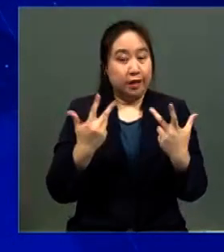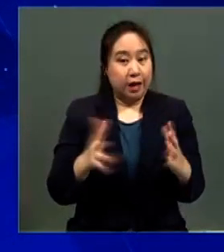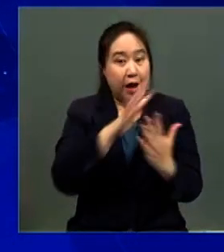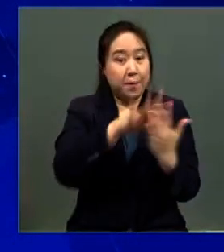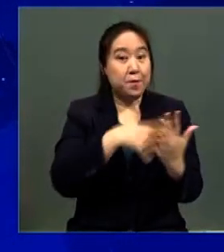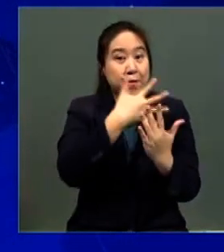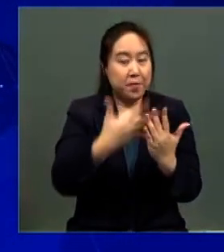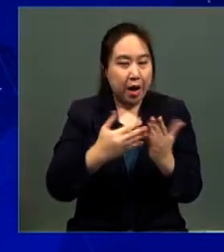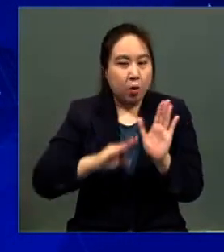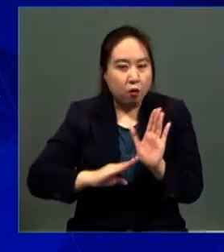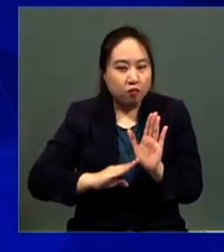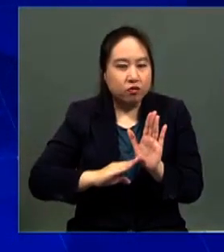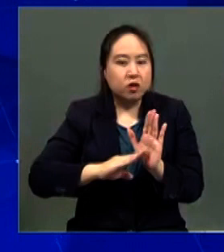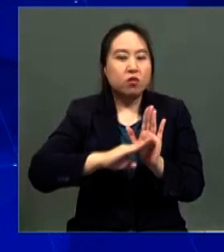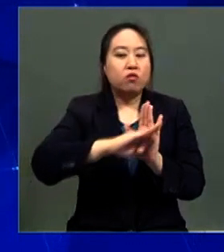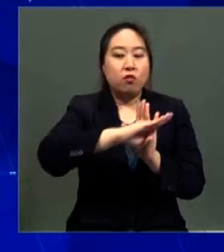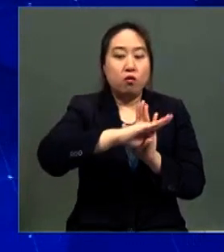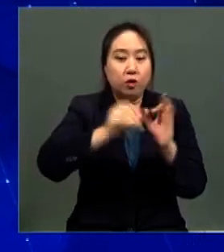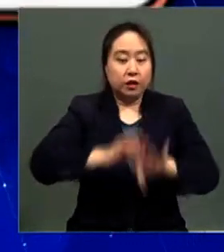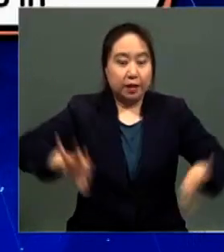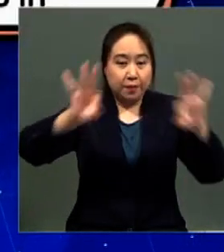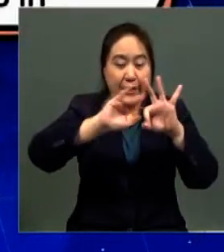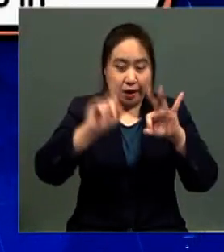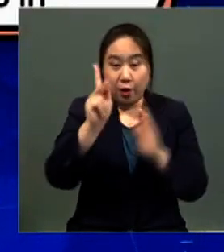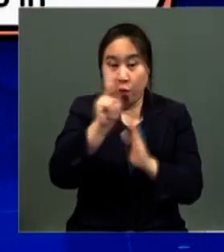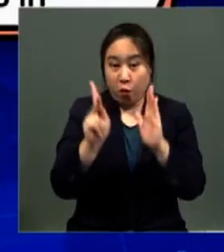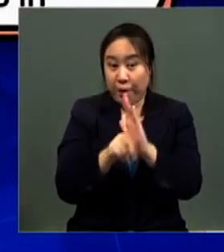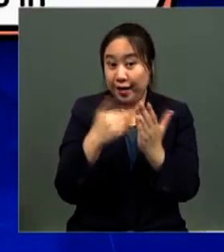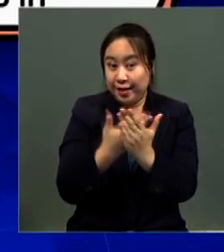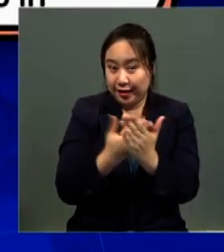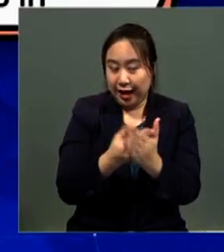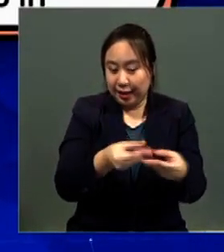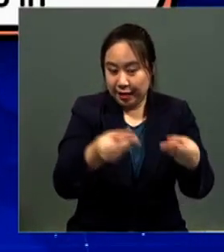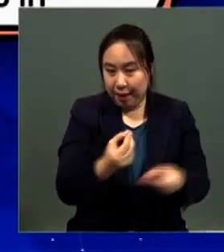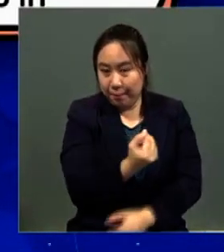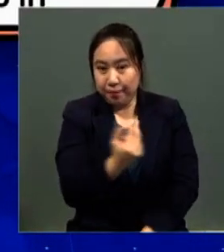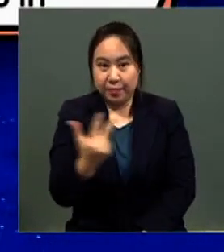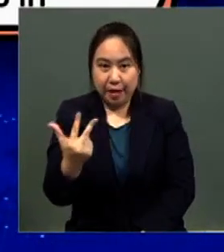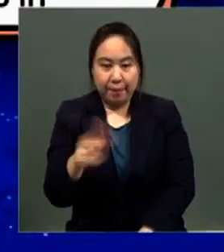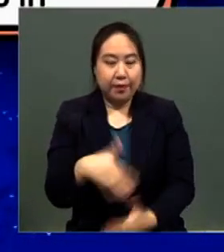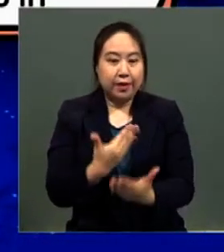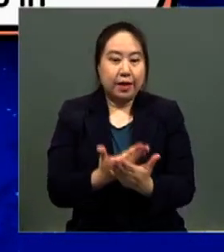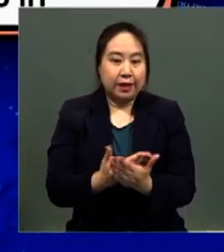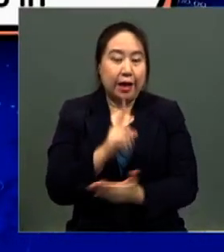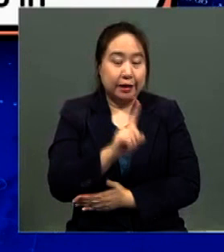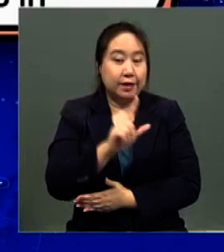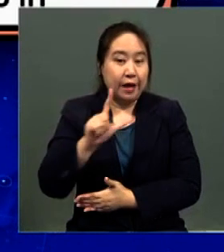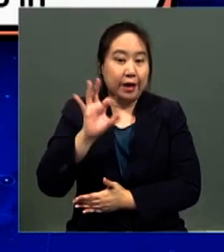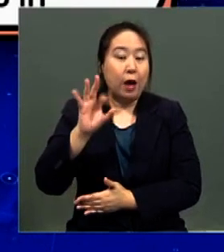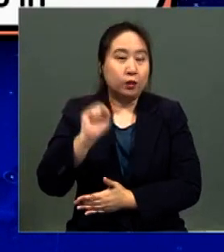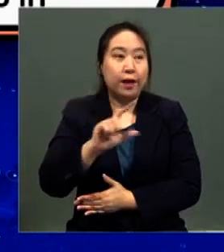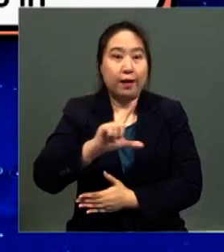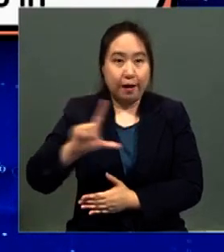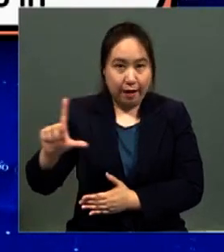การฟื้นฟูโดยเฉพาะการออกกฎหมายด้านการเงิน3ฉบับภายใต้กรอบวงเงิน1ล้าน9แสนล้านบ